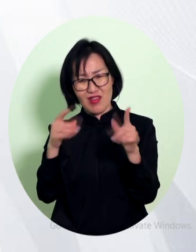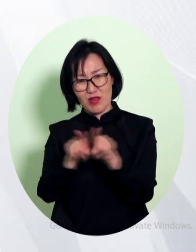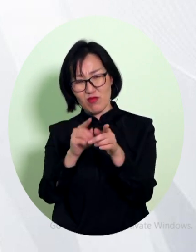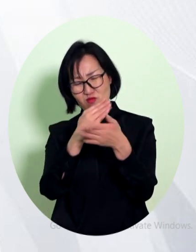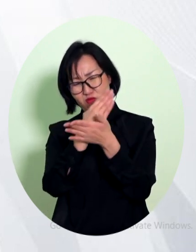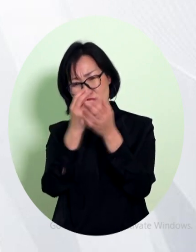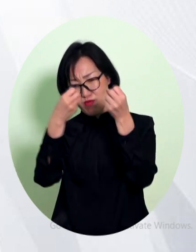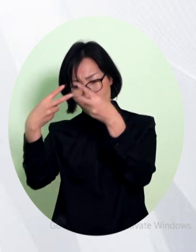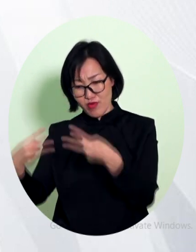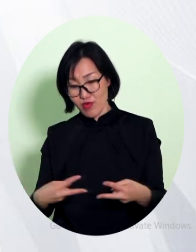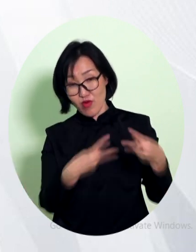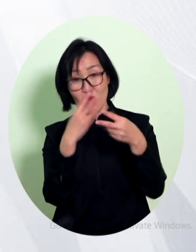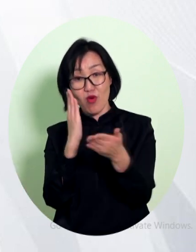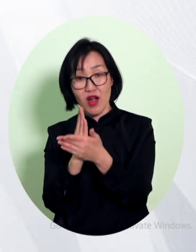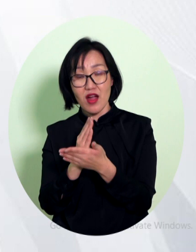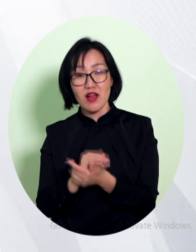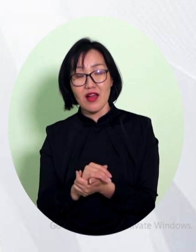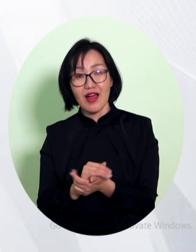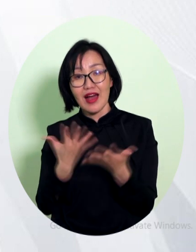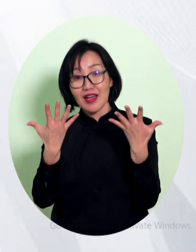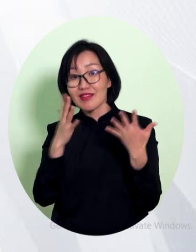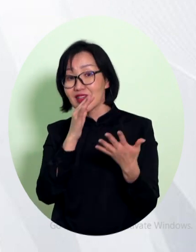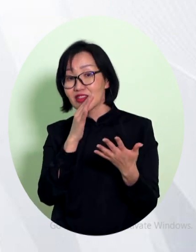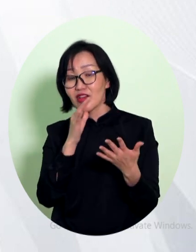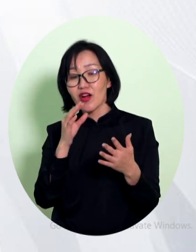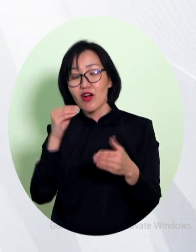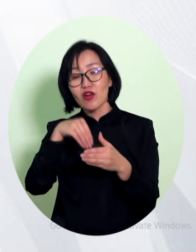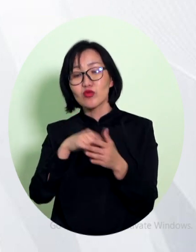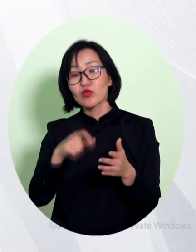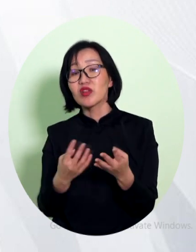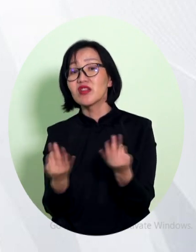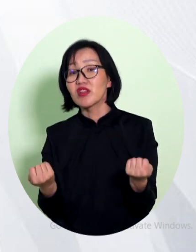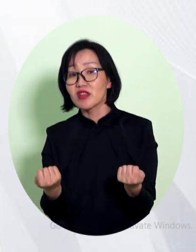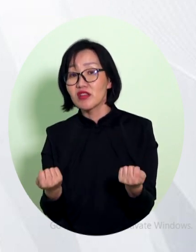8 тэнцвэр хуваасан байна. 10 настай оролцогч хэдийн хэсэг байна?